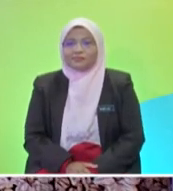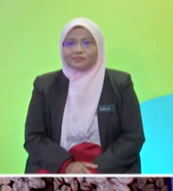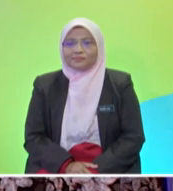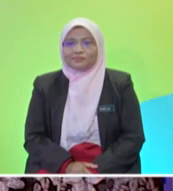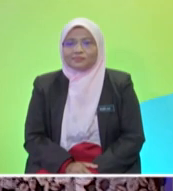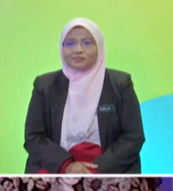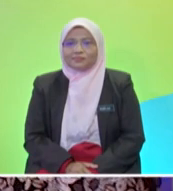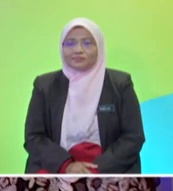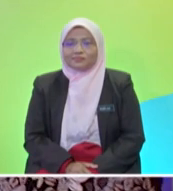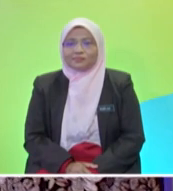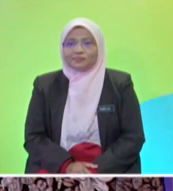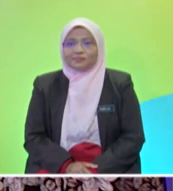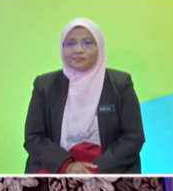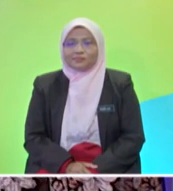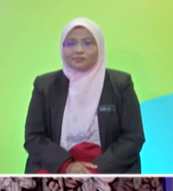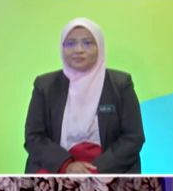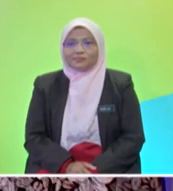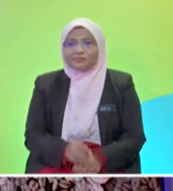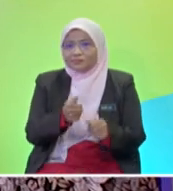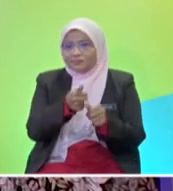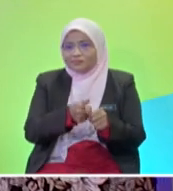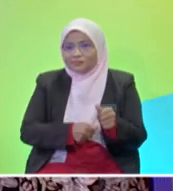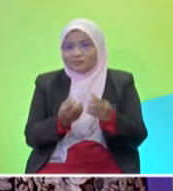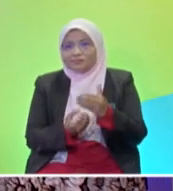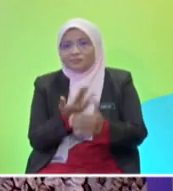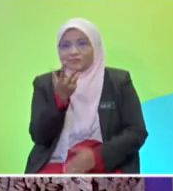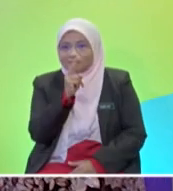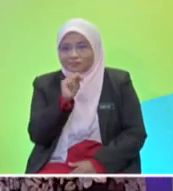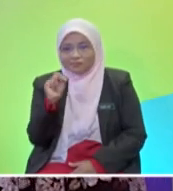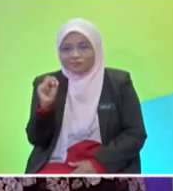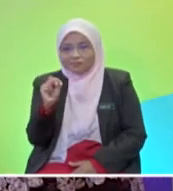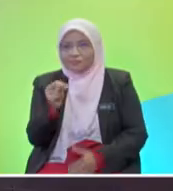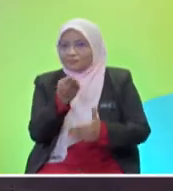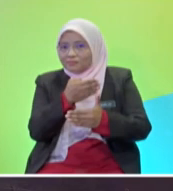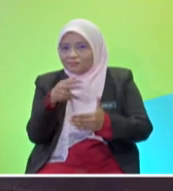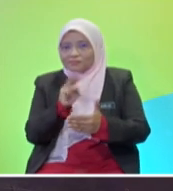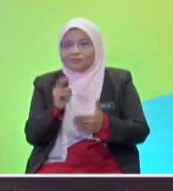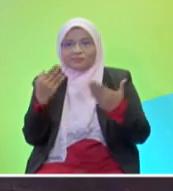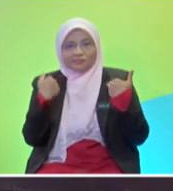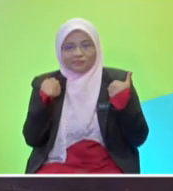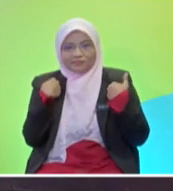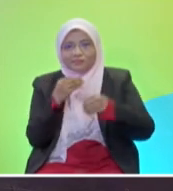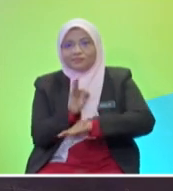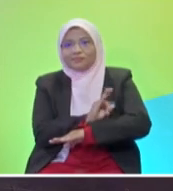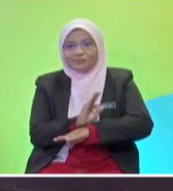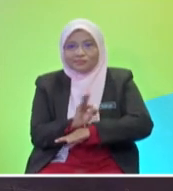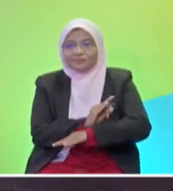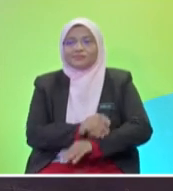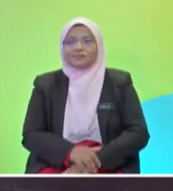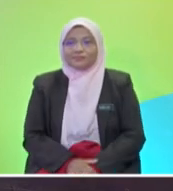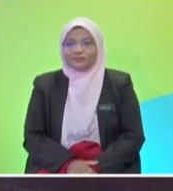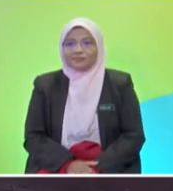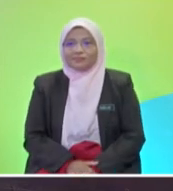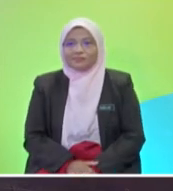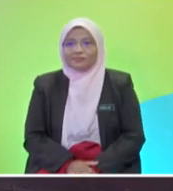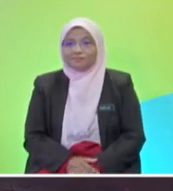bahagian tumbuh-tumbuhan. Setiap tumbuh-tumbuhan tersebut ada fungsi-fungsinya. Wah, menariknya. Baiklah cikgu, yang